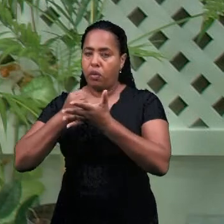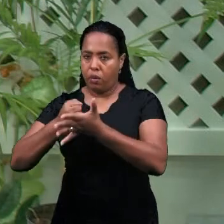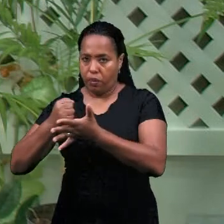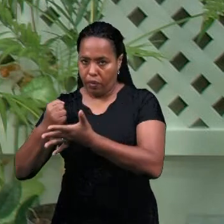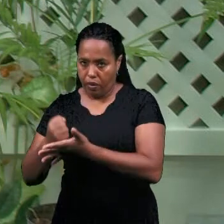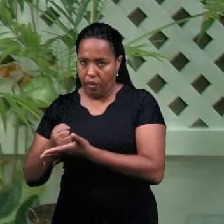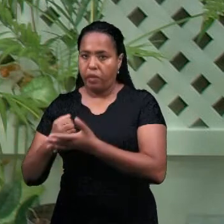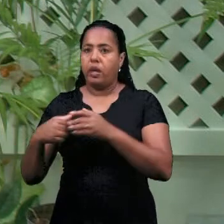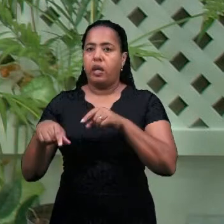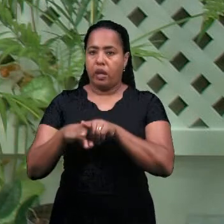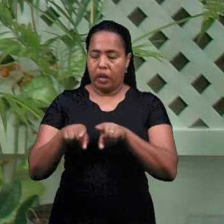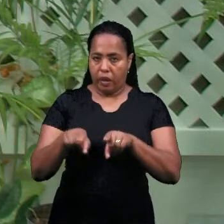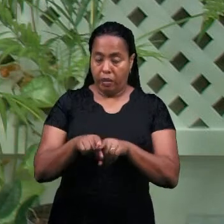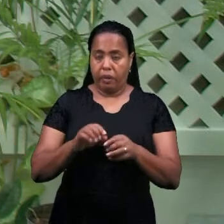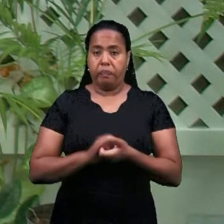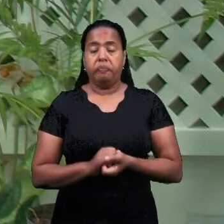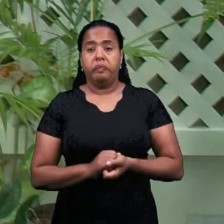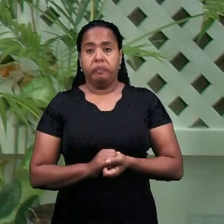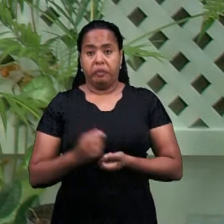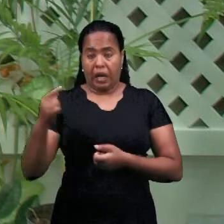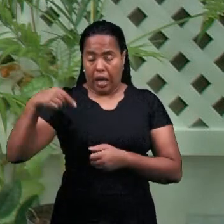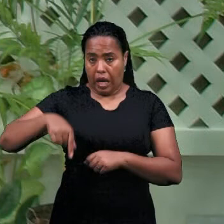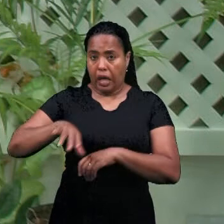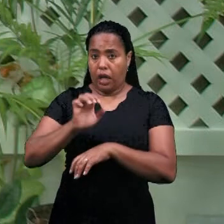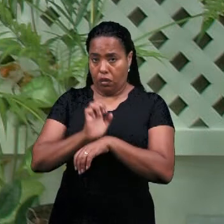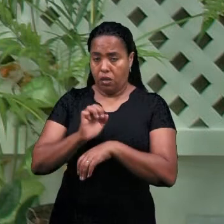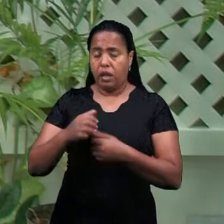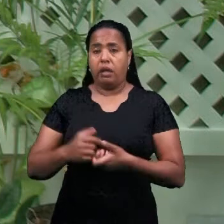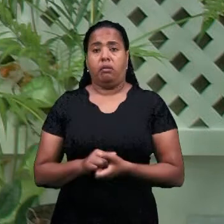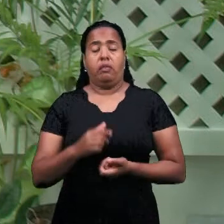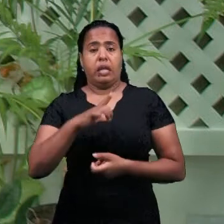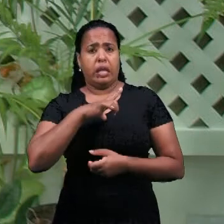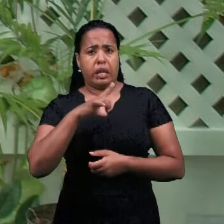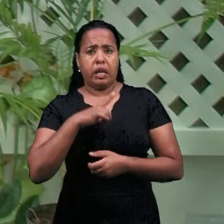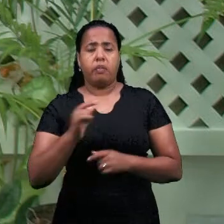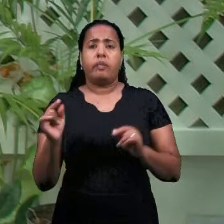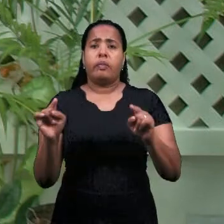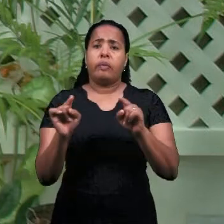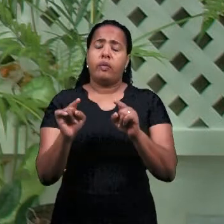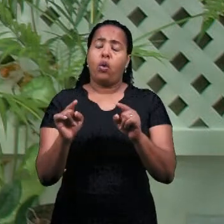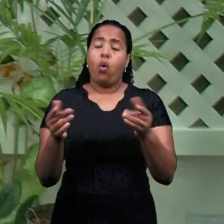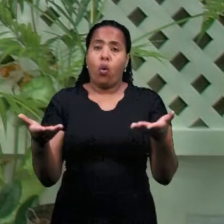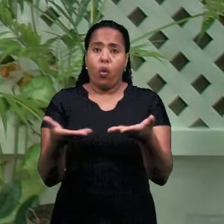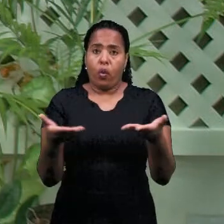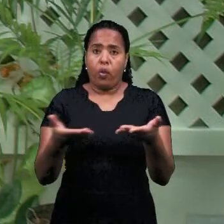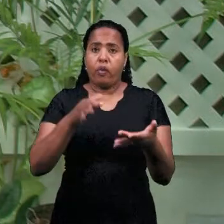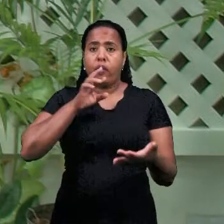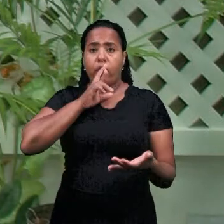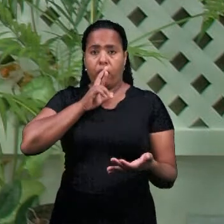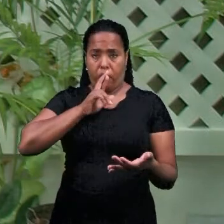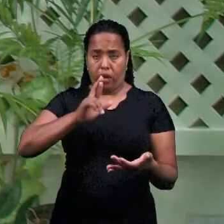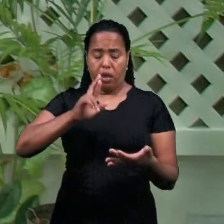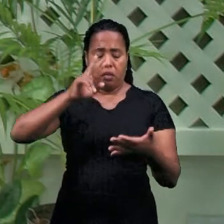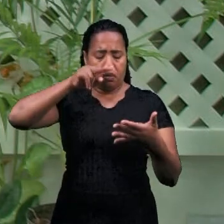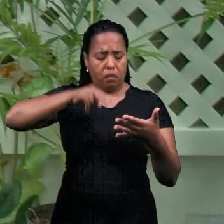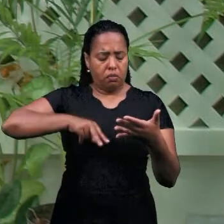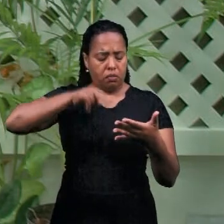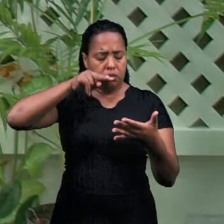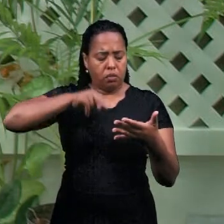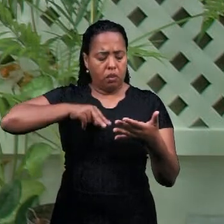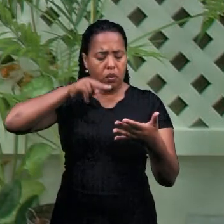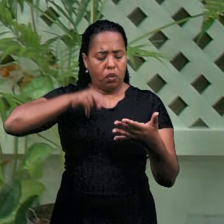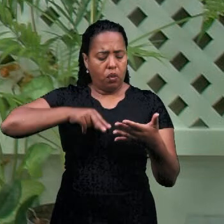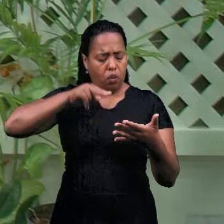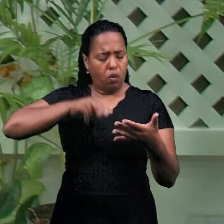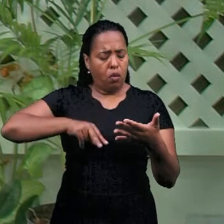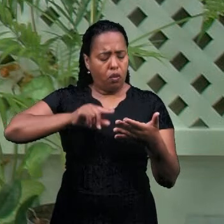sous. Mais pas seulement eux. Aujourd'hui, j'ai la réponse ici. Je vais même lire un peu